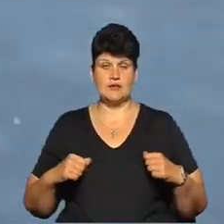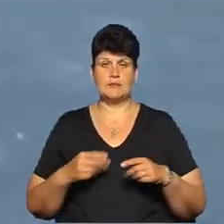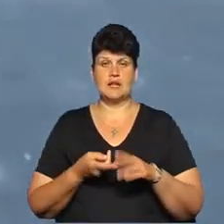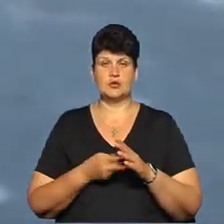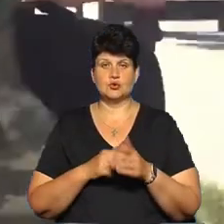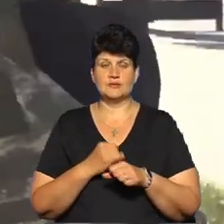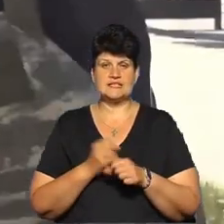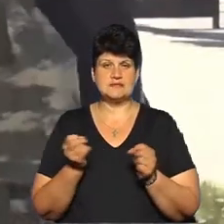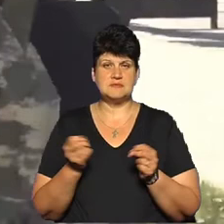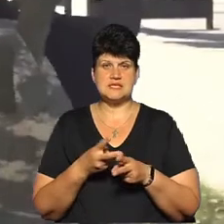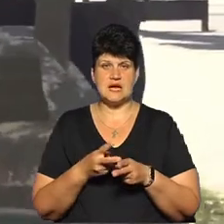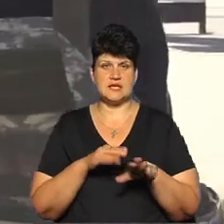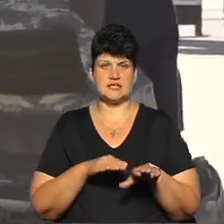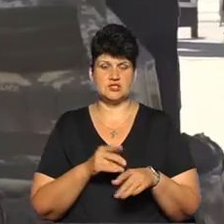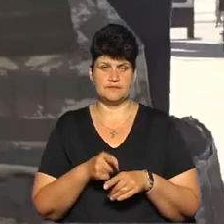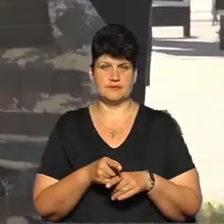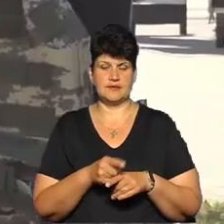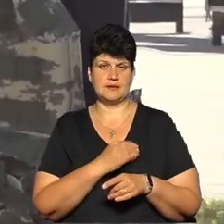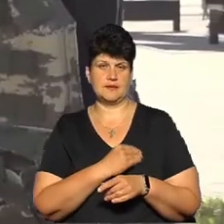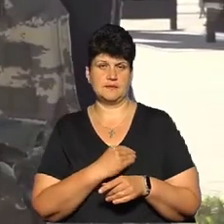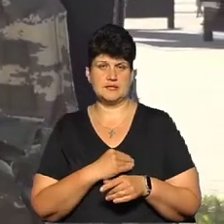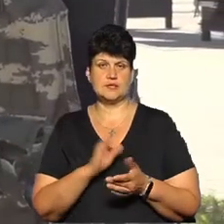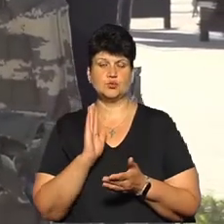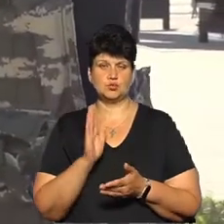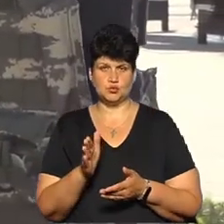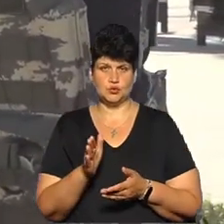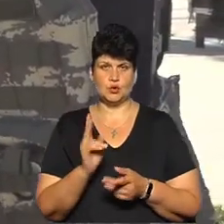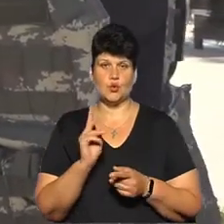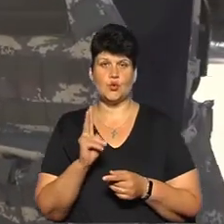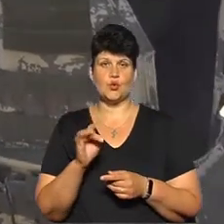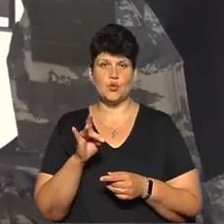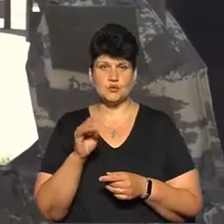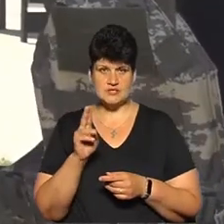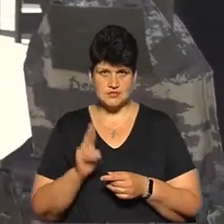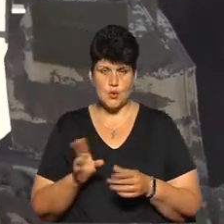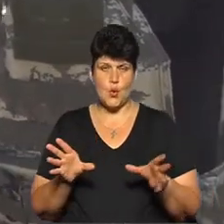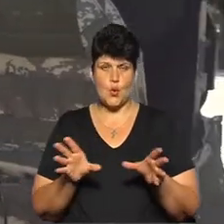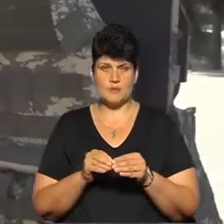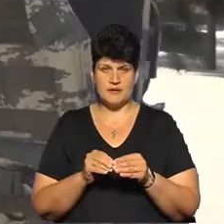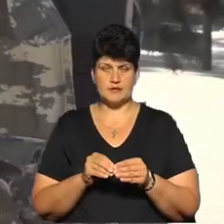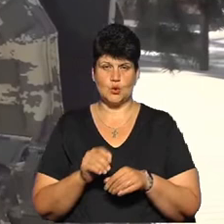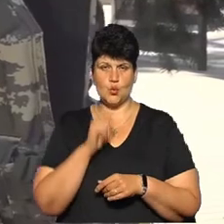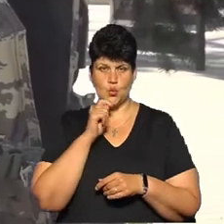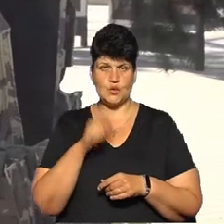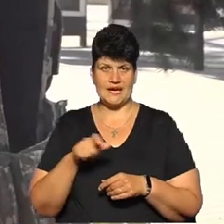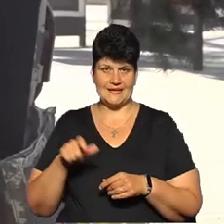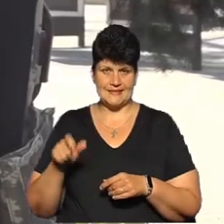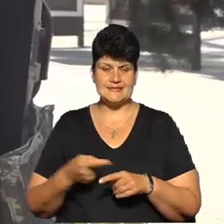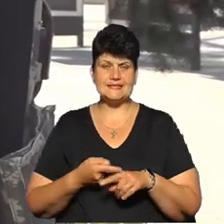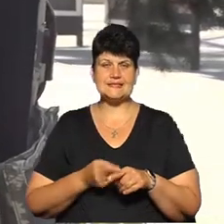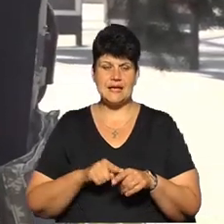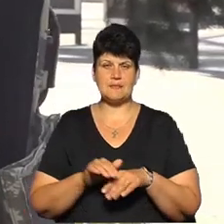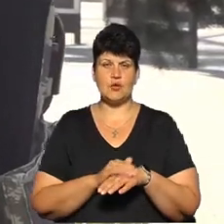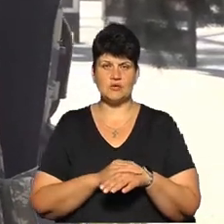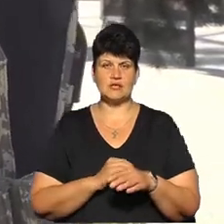спеціальні нашивки. На жилеті буде написано «КУЦ об'єднує українців, це наш благодійний фонд, і не для